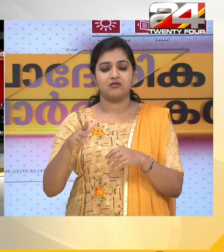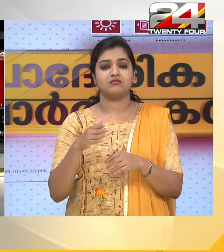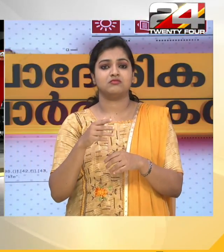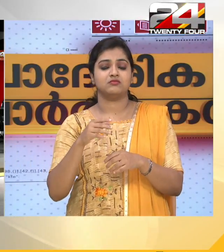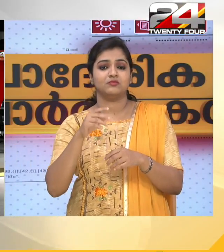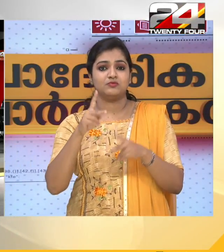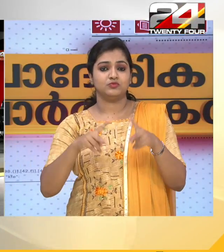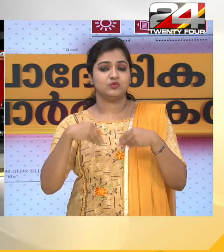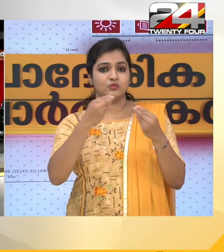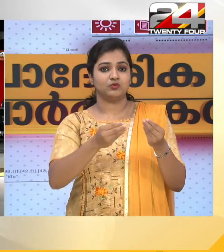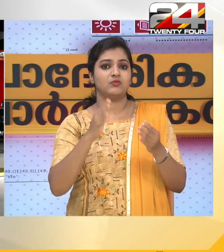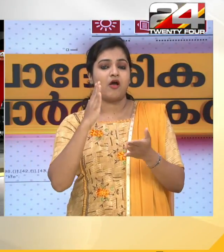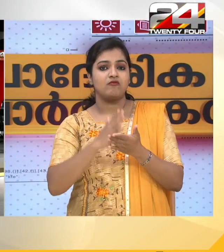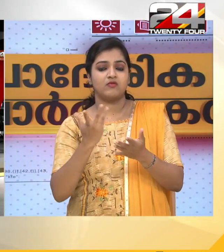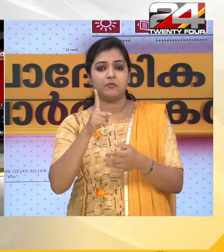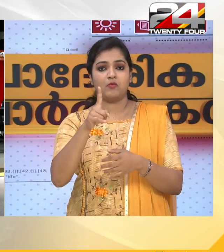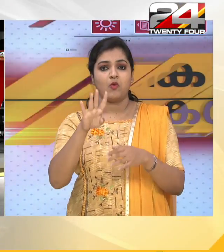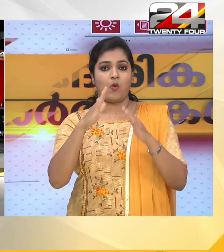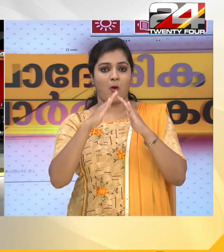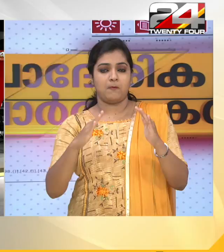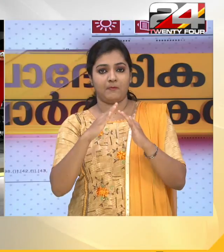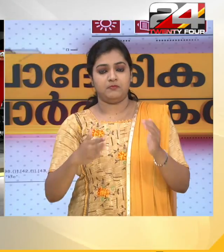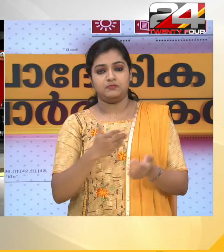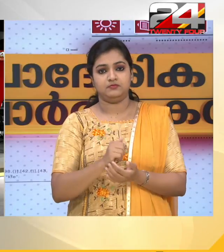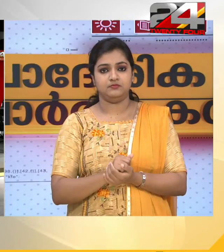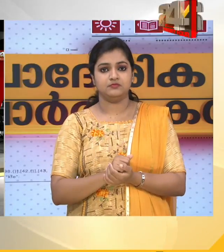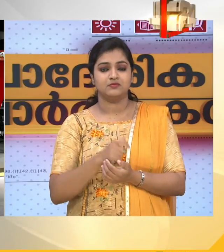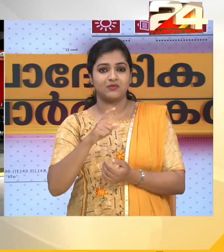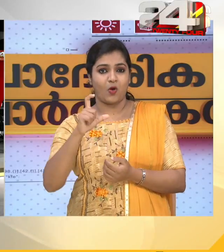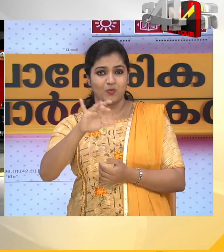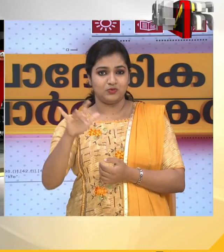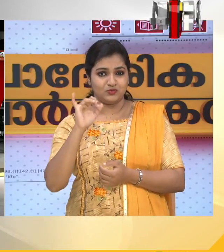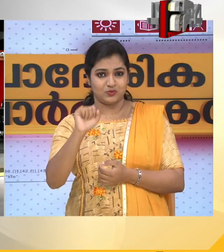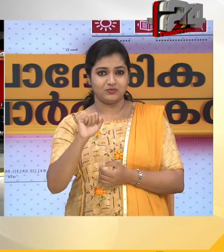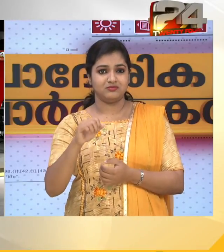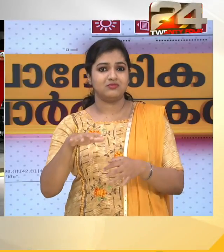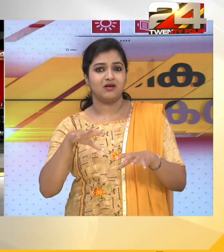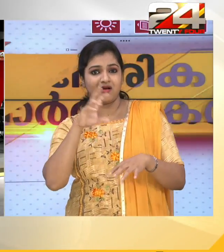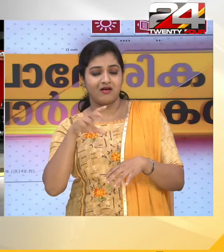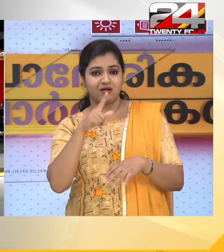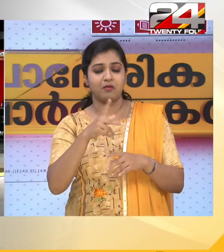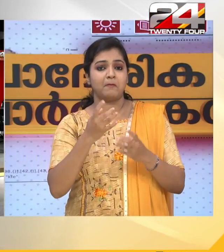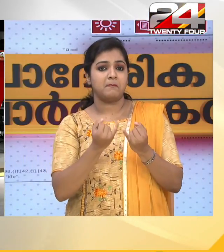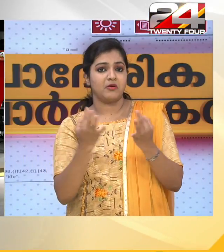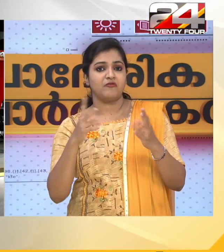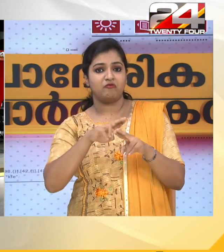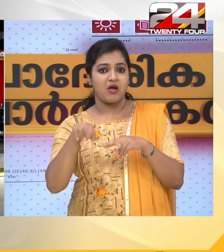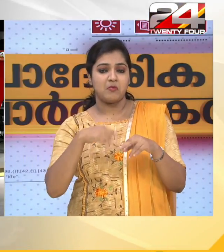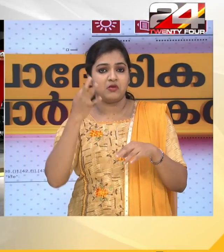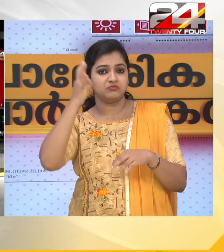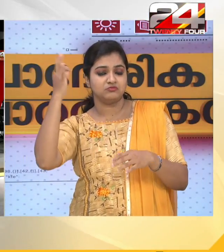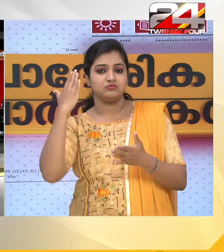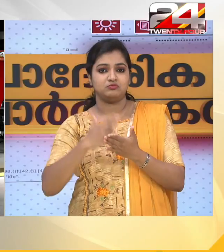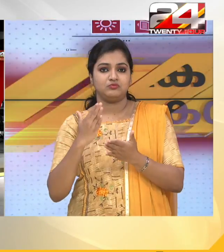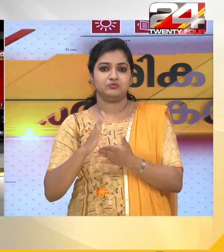ലഭ്യമാകാതെ 14 വീടുകളുടെ നിർമ്മാണം പകുതിയിൽ നിലച്ചത്. നഗരസഭയുടെ അനാസ്ഥയിൽ നശിക്കുന്നത് നിരവധി കുടുംബങ്ങളുടെ സ്വപ്നങ്ങളാണ്.